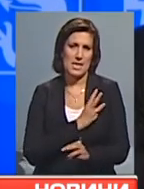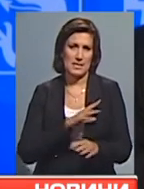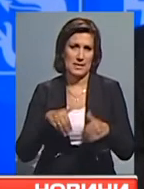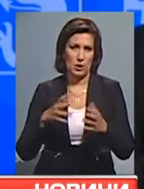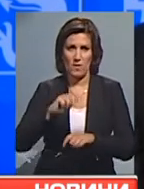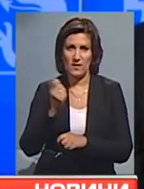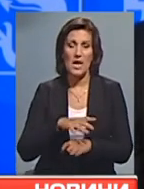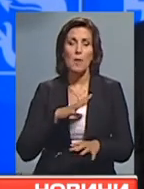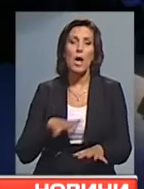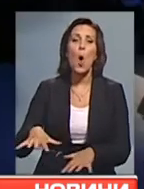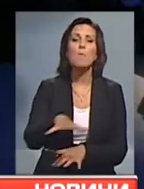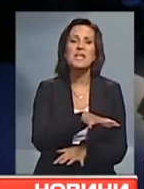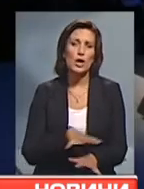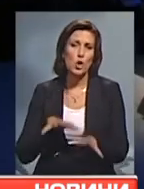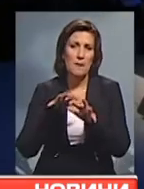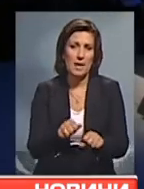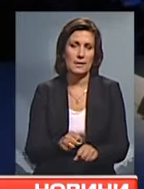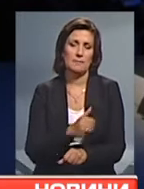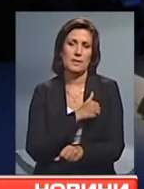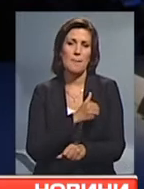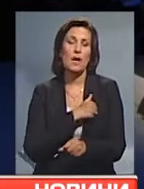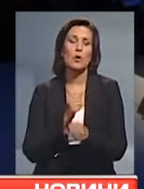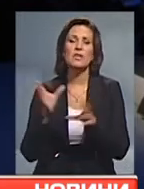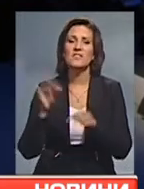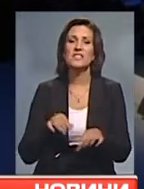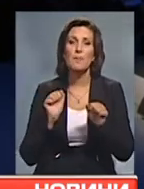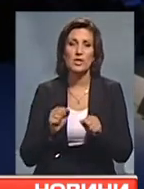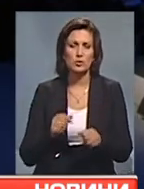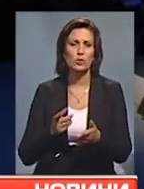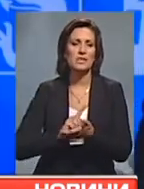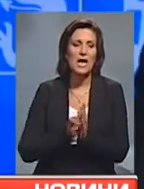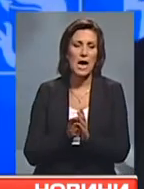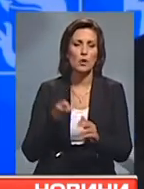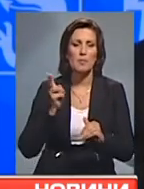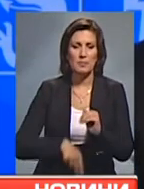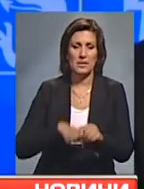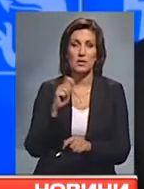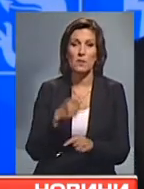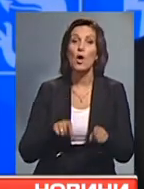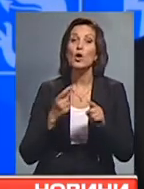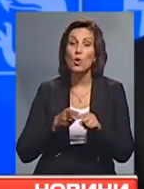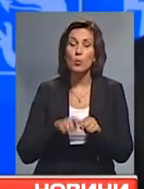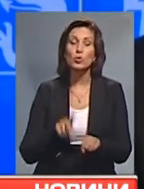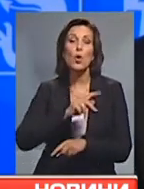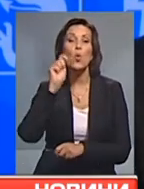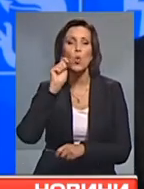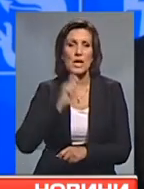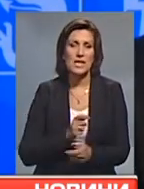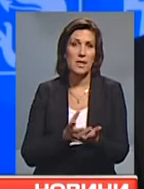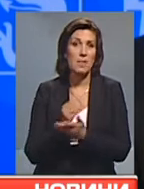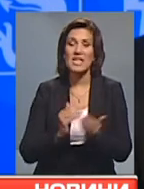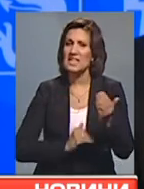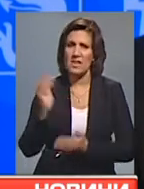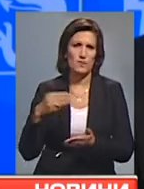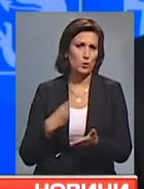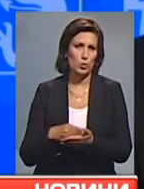вона стала об'єктом агресії ми намагаємось зробити все можливе щоб негайно припинити вогонь Чому Тому що саме Україна платить